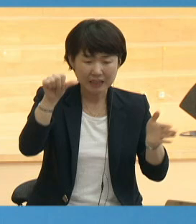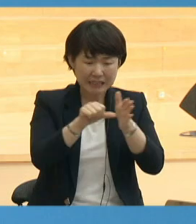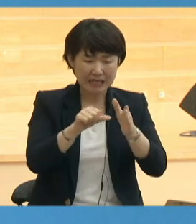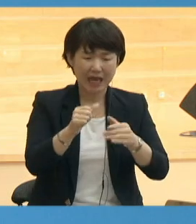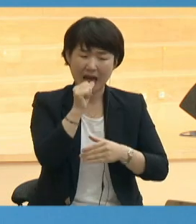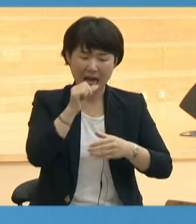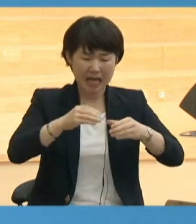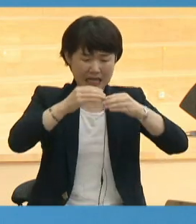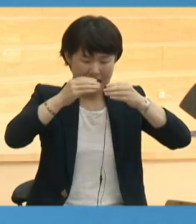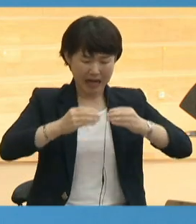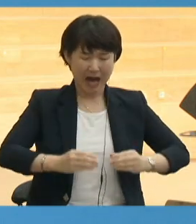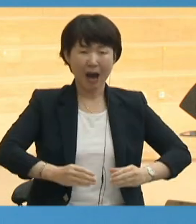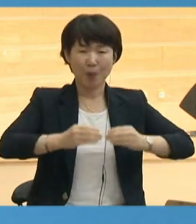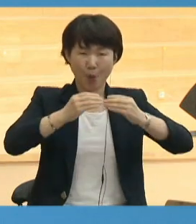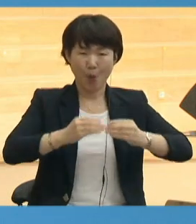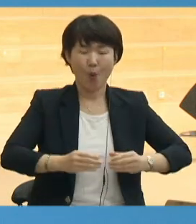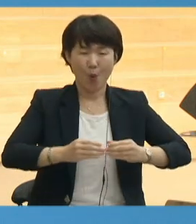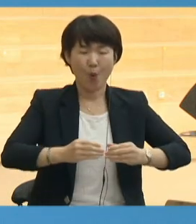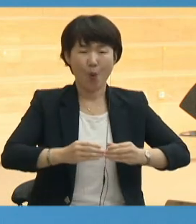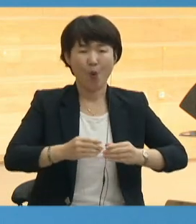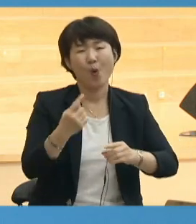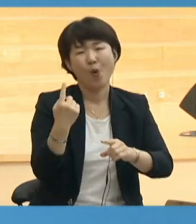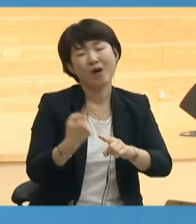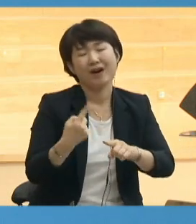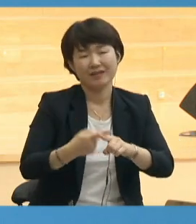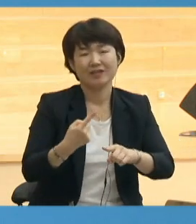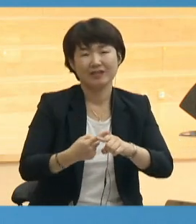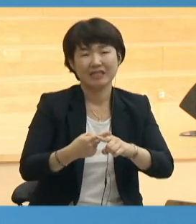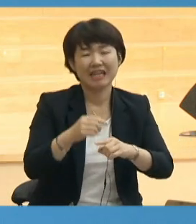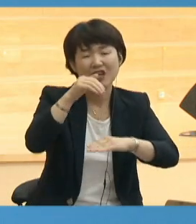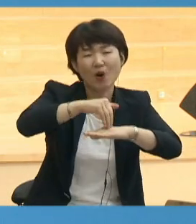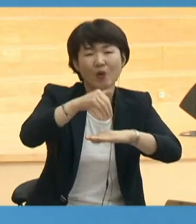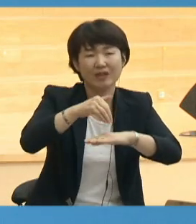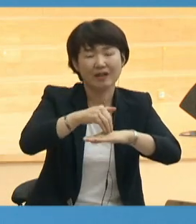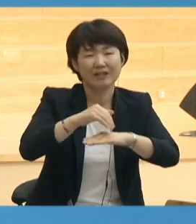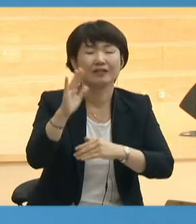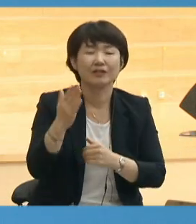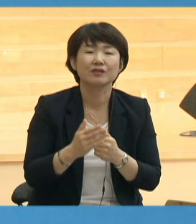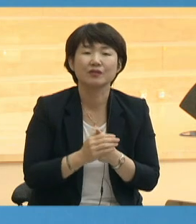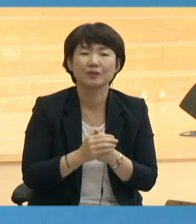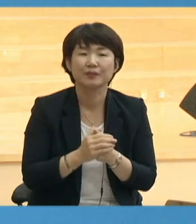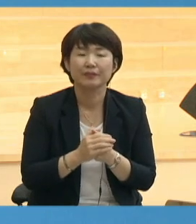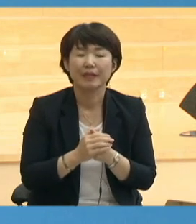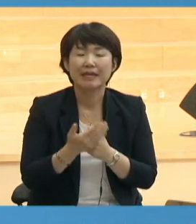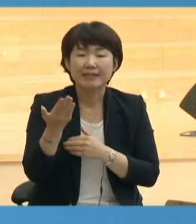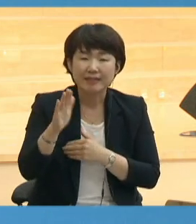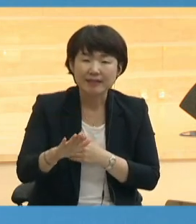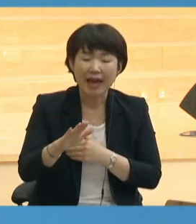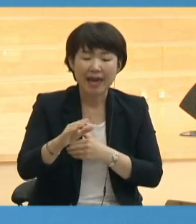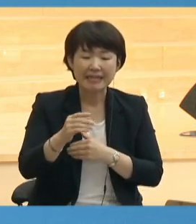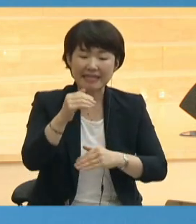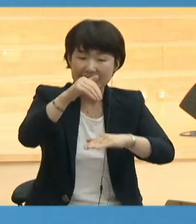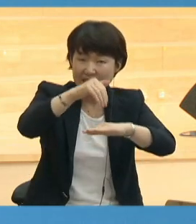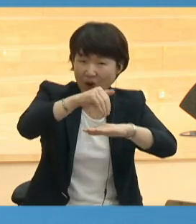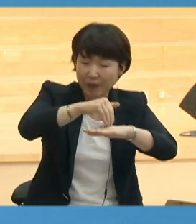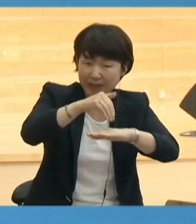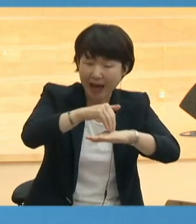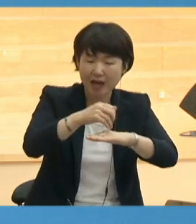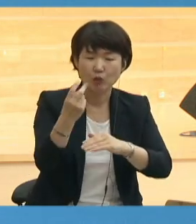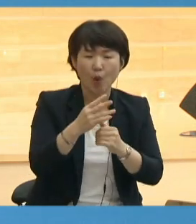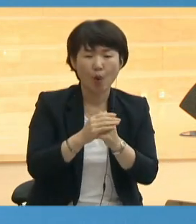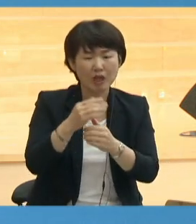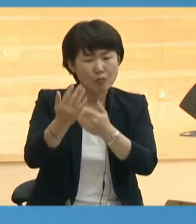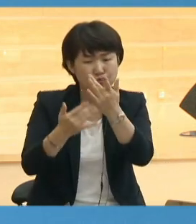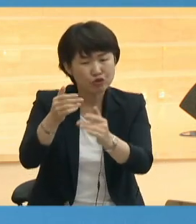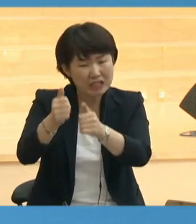주는 2 c 5 연단은 거죠 여러분 근데 연단 이라든지 불